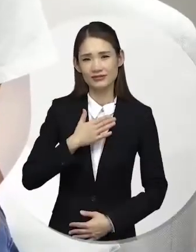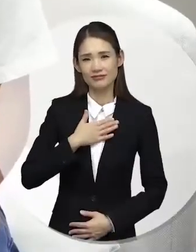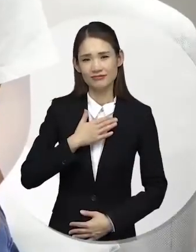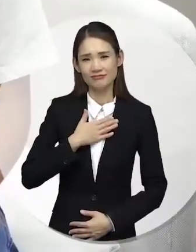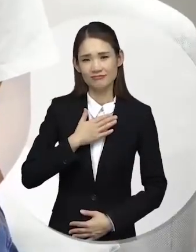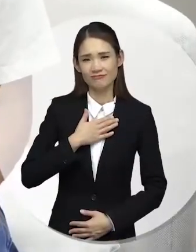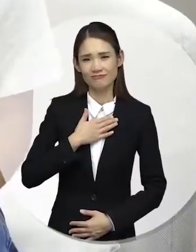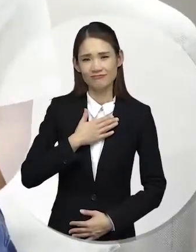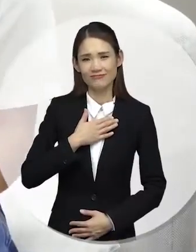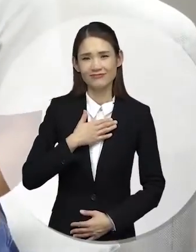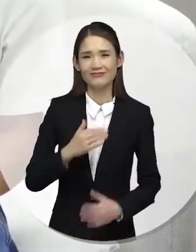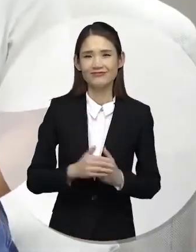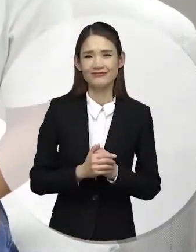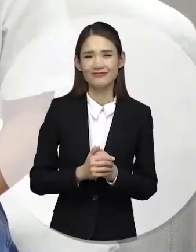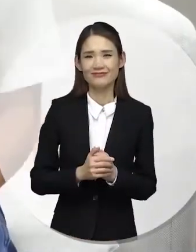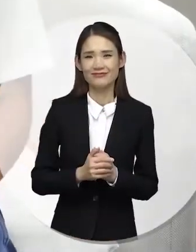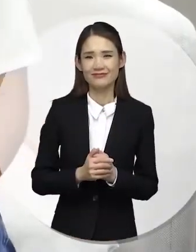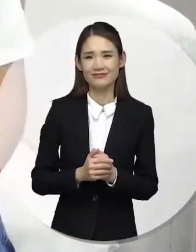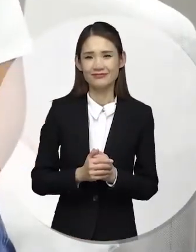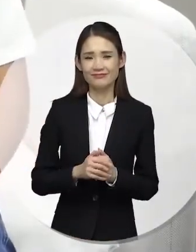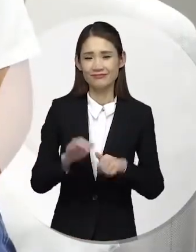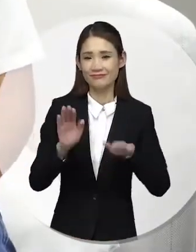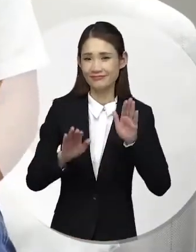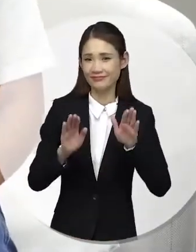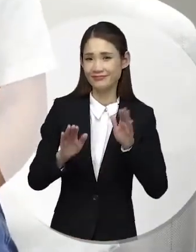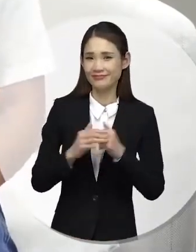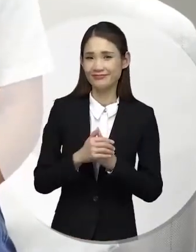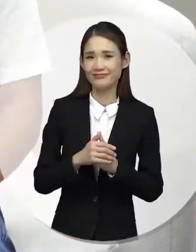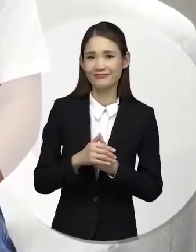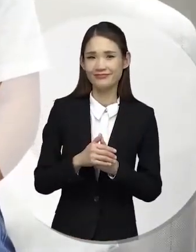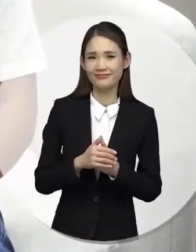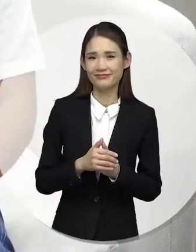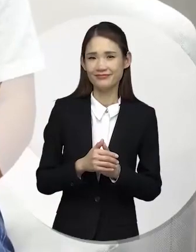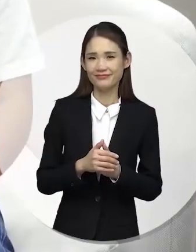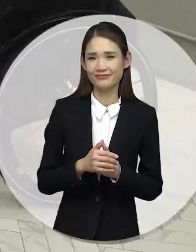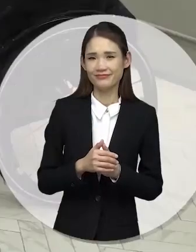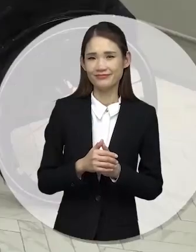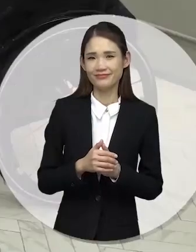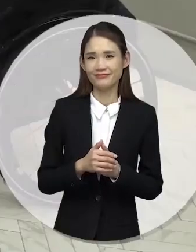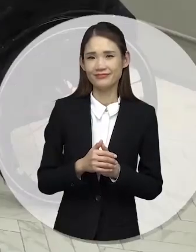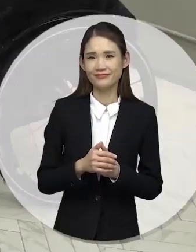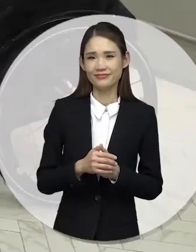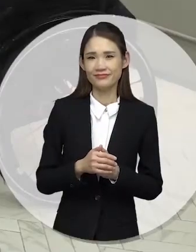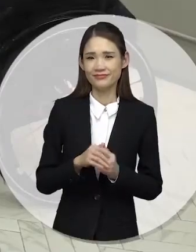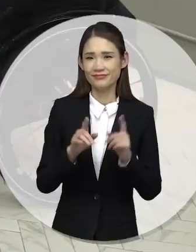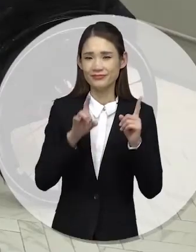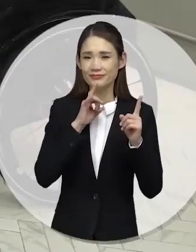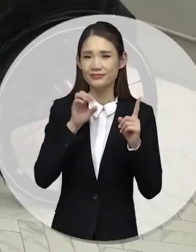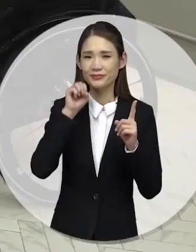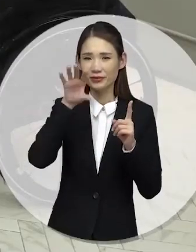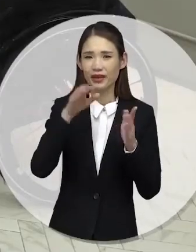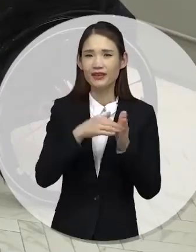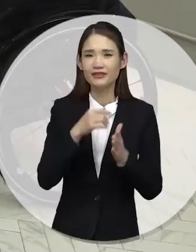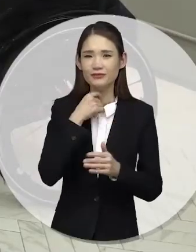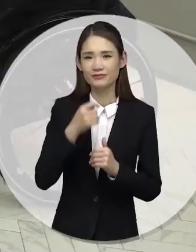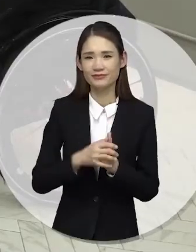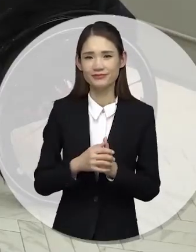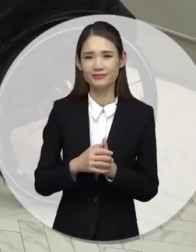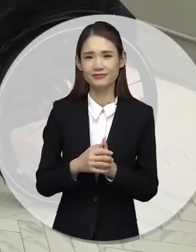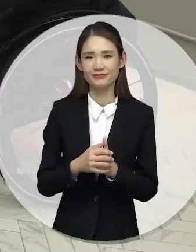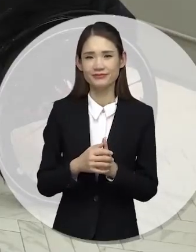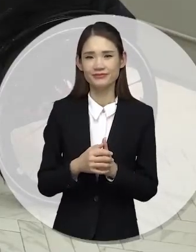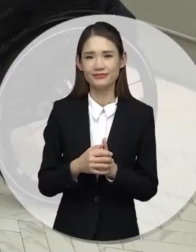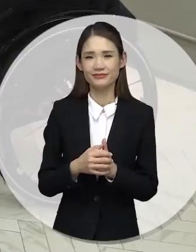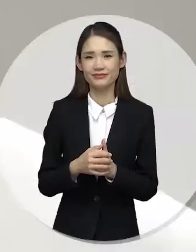저는 넘어오십시오. 대중교통으로 하시죠. 빠밤 빠빠밤 빠빠밤. 한마디만 할래요.